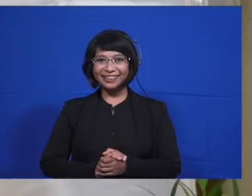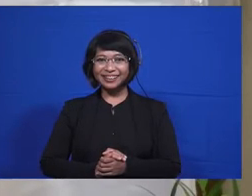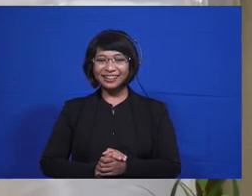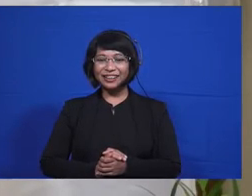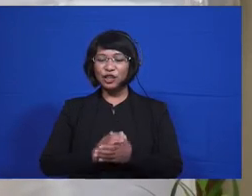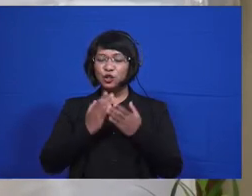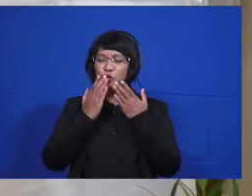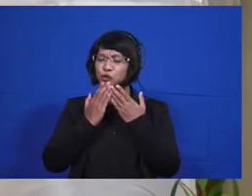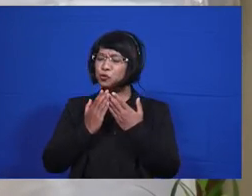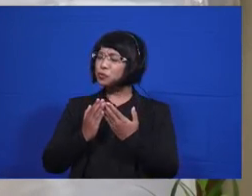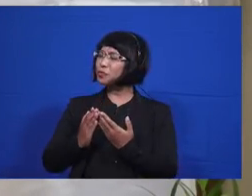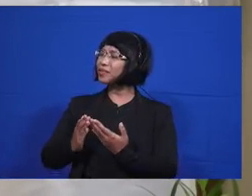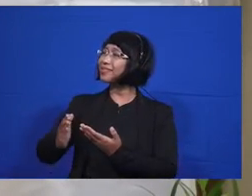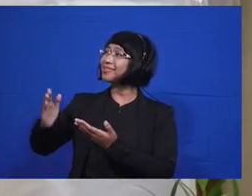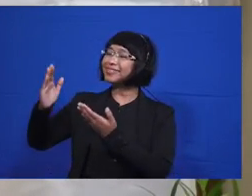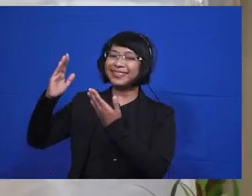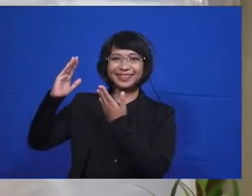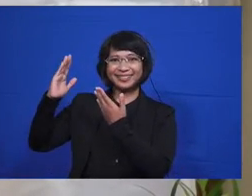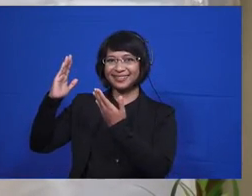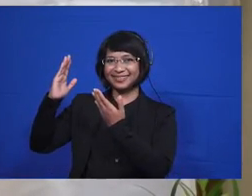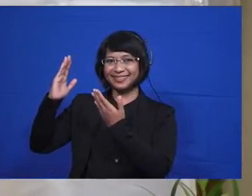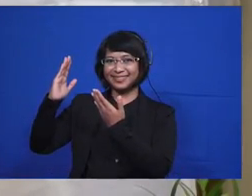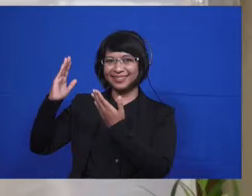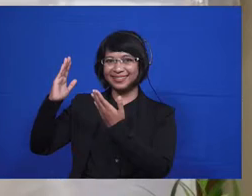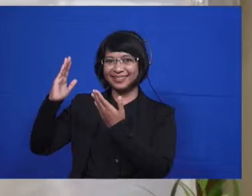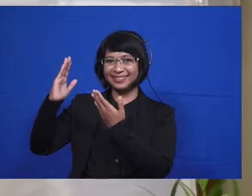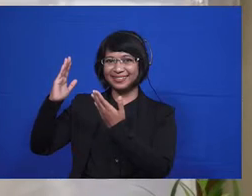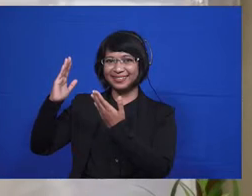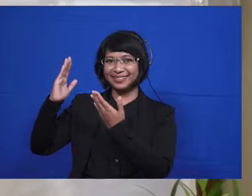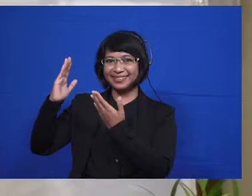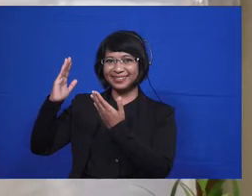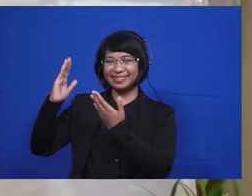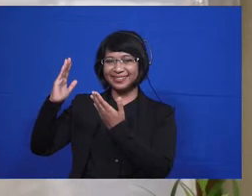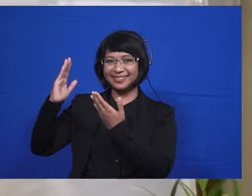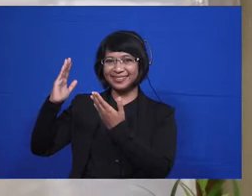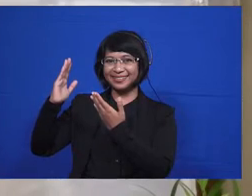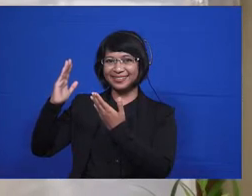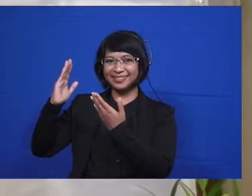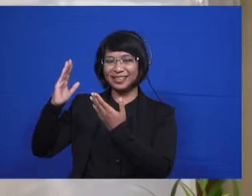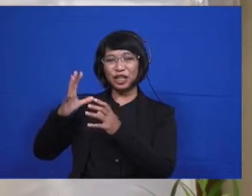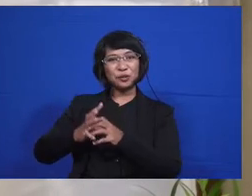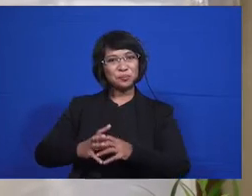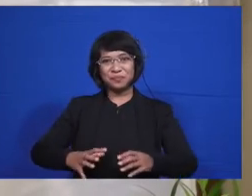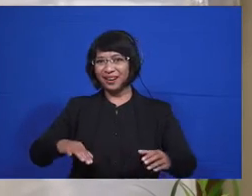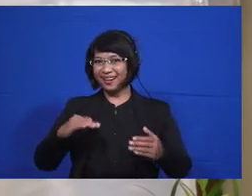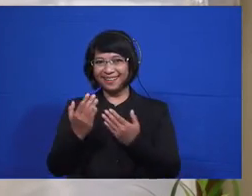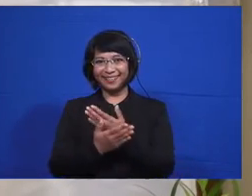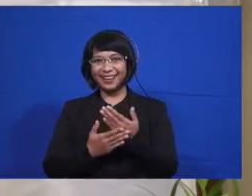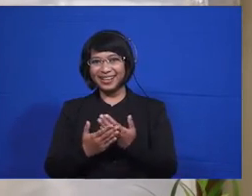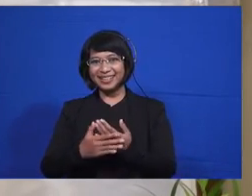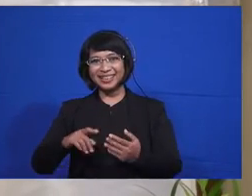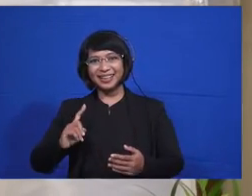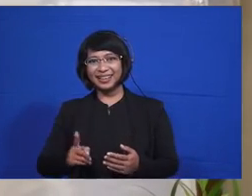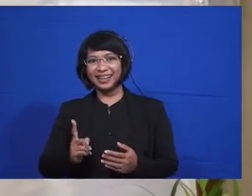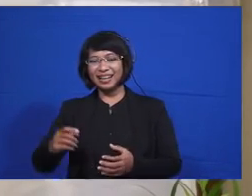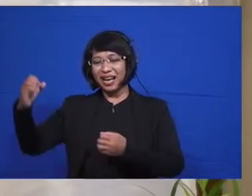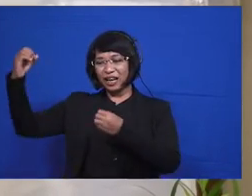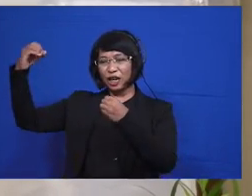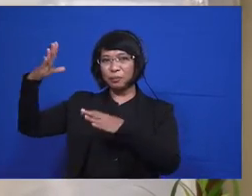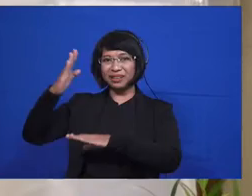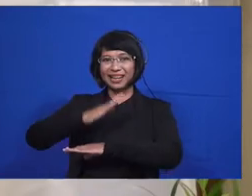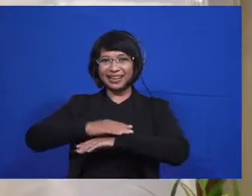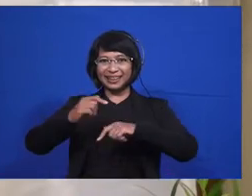Syukur yang tak terhingga kami haturkan kepada Allah yang Maha Kasih, karena rahmat-Nya lah hari